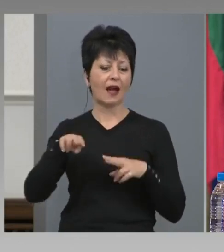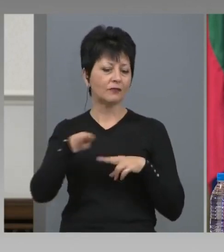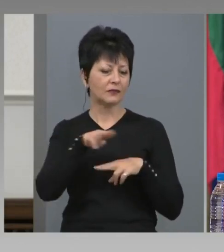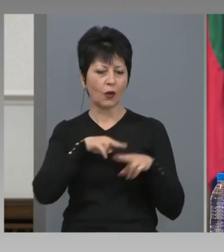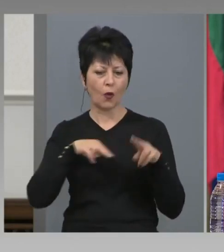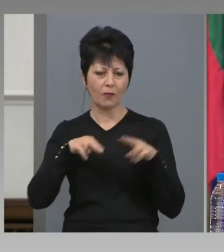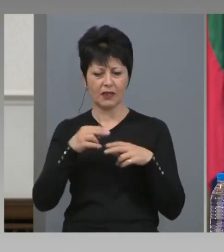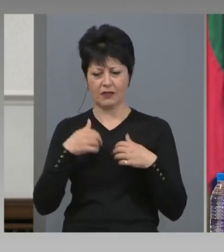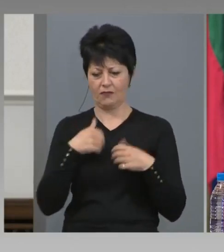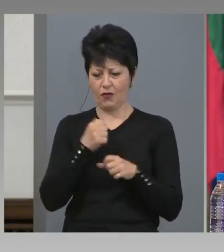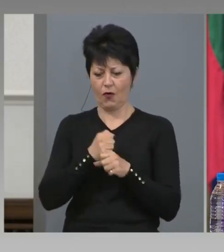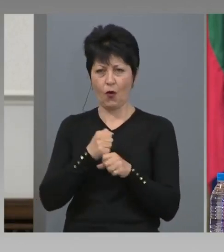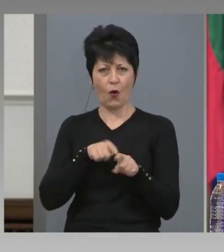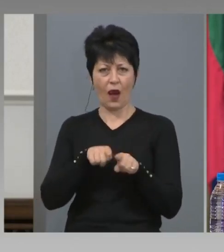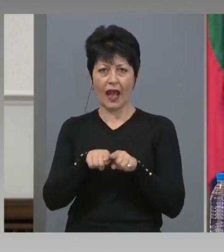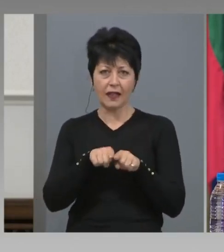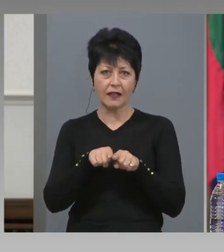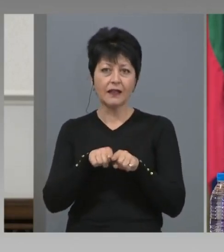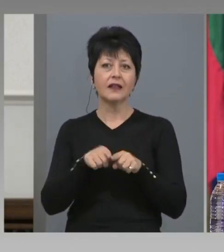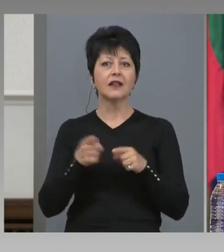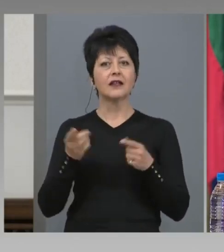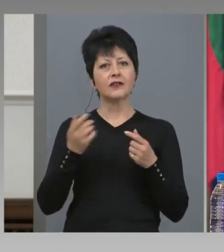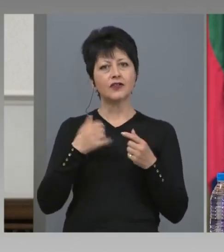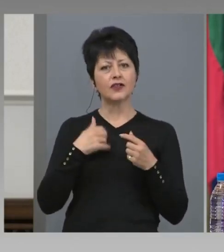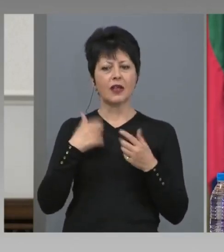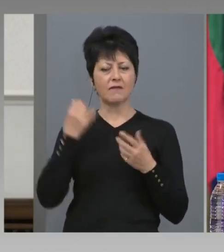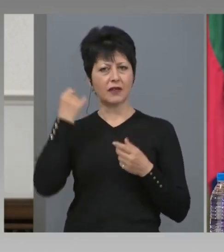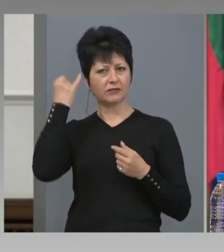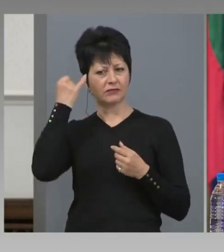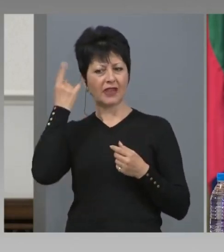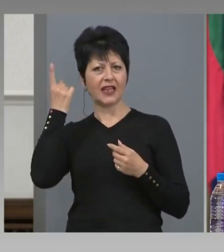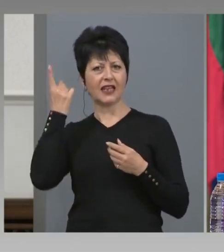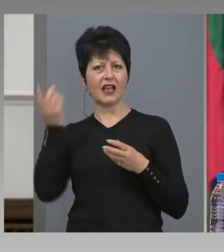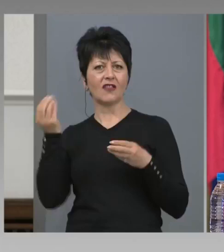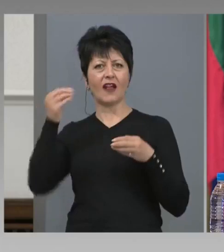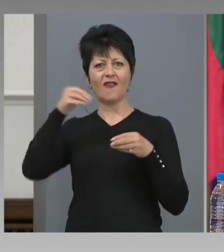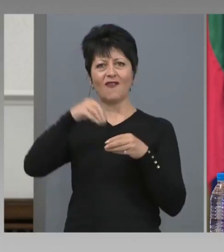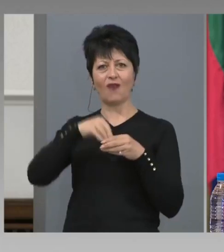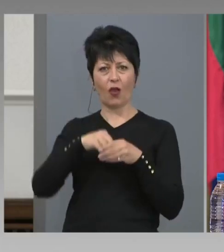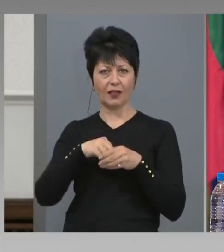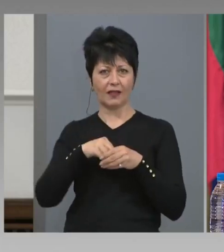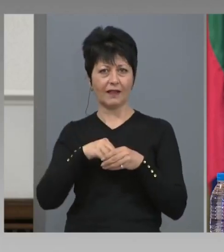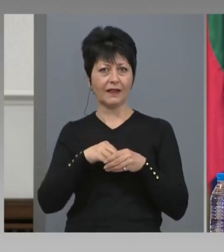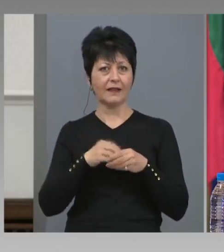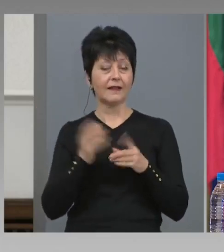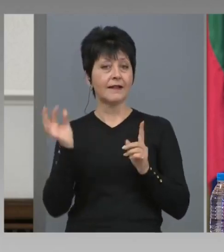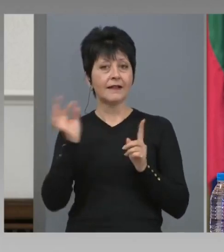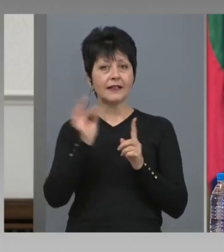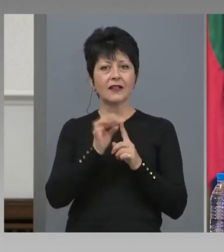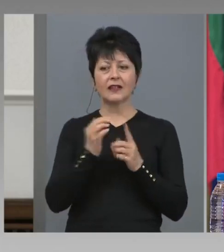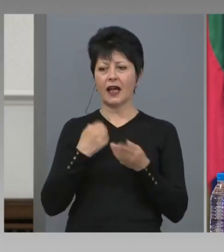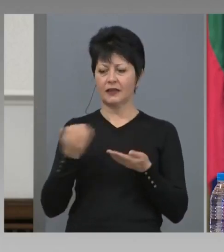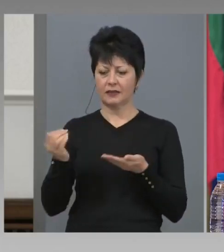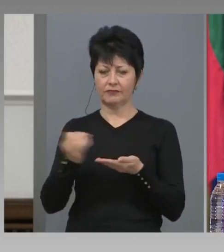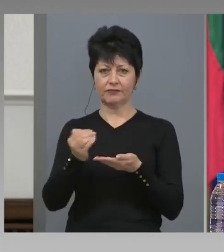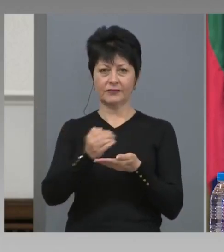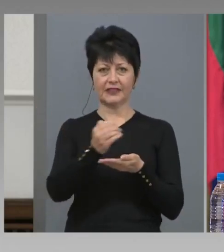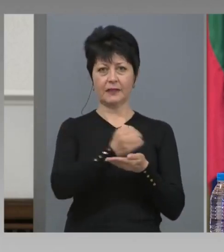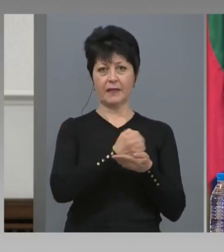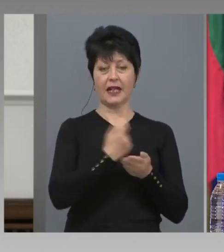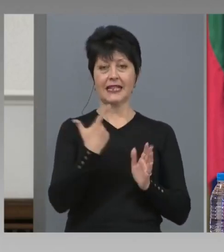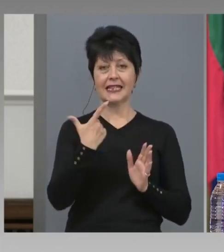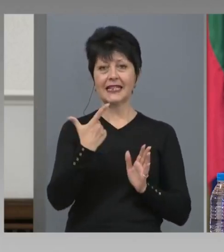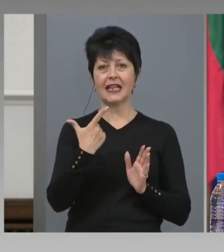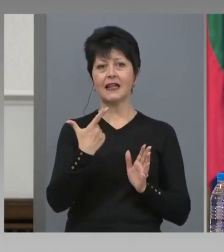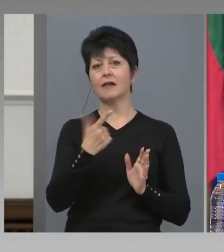колеги ще се инициира един фонд, който целта е да събере около 7-8 милиарда